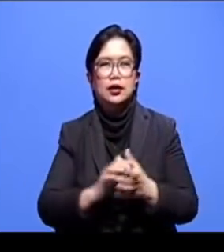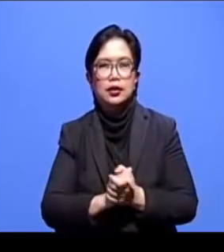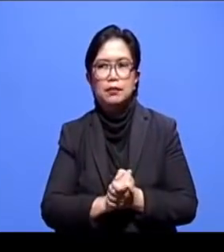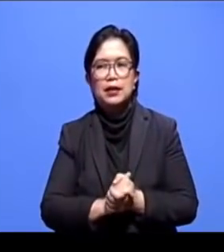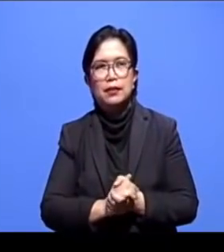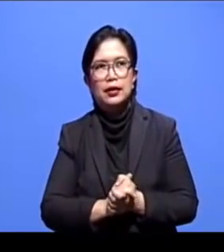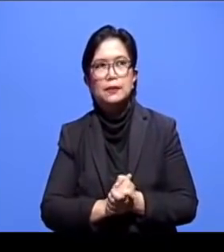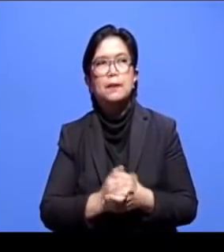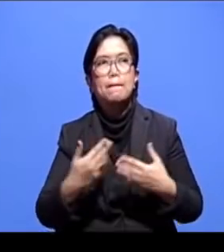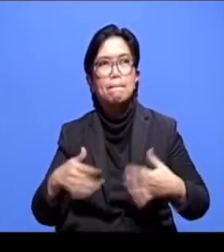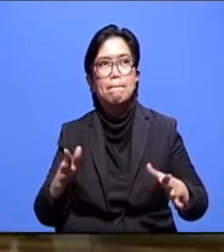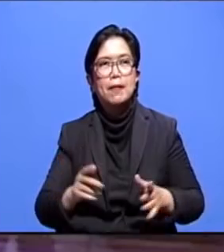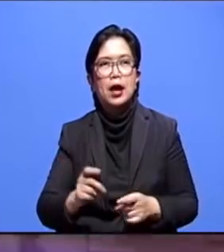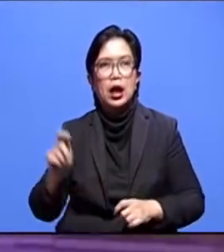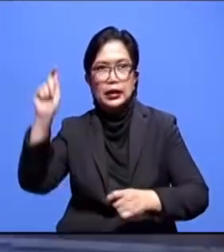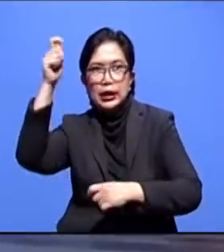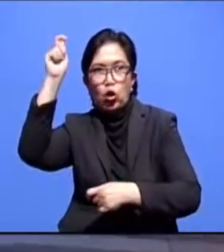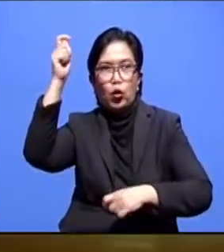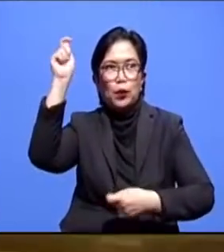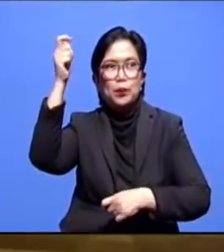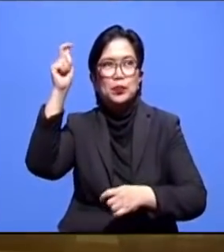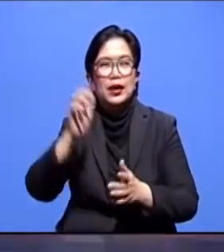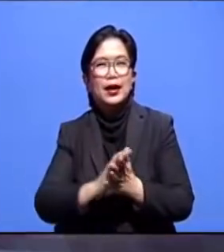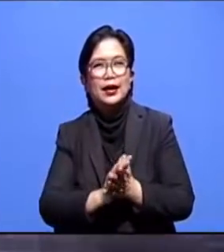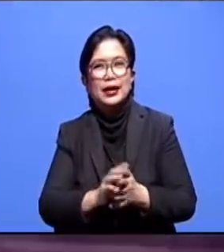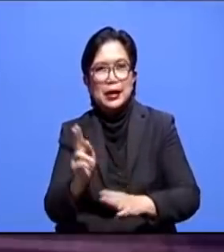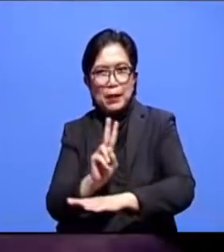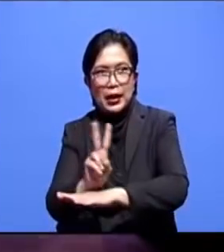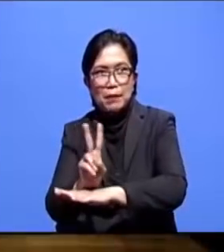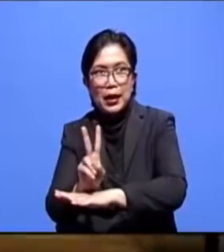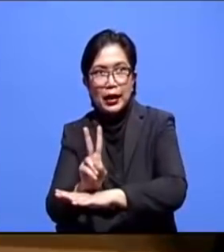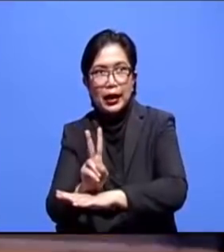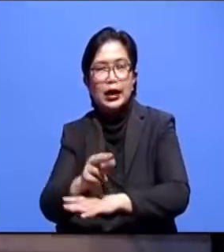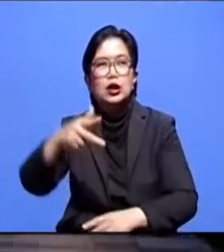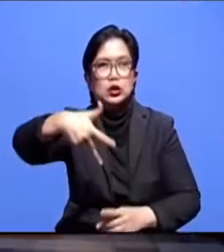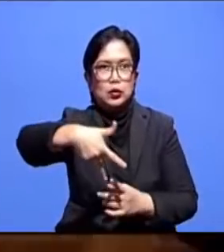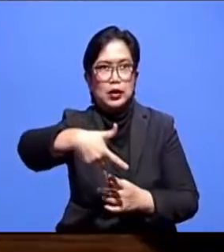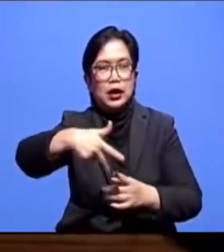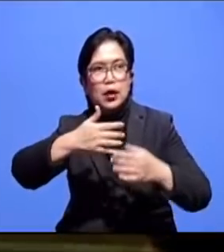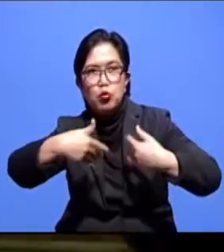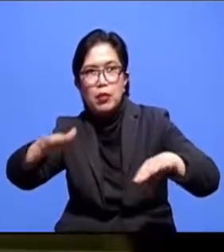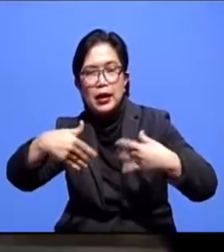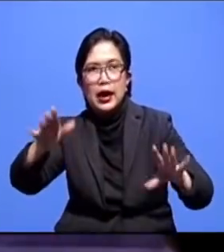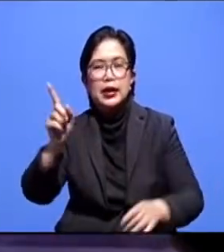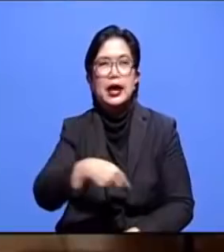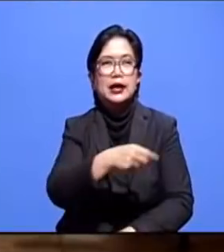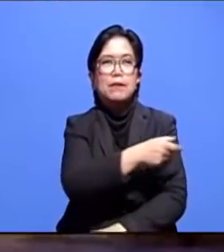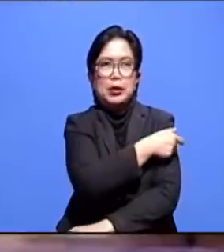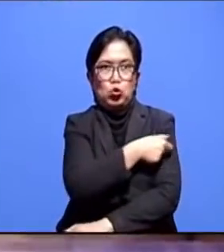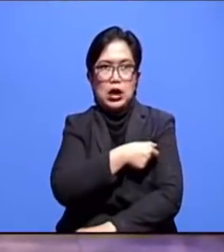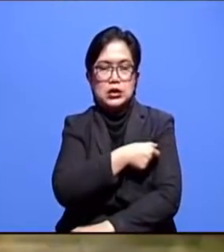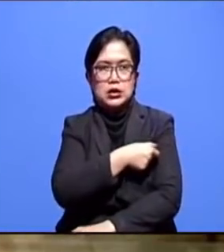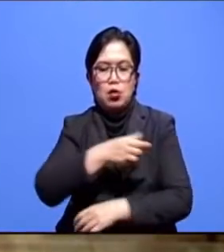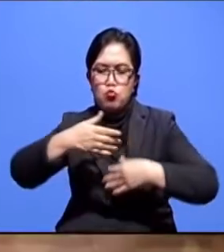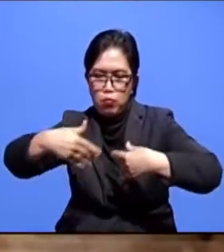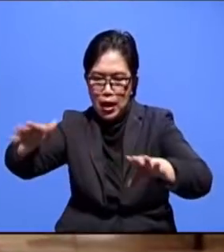Lomba TikTok yang digelar di sebuah area food court Kota Parepare, Sulawesi Selatan, Jumat malam langsung dibubarkan paksa petugas Kecamatan Ujung Kota